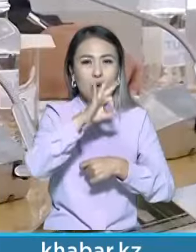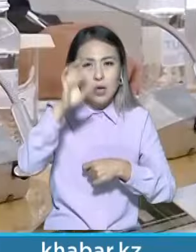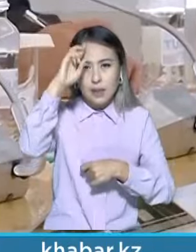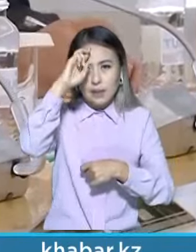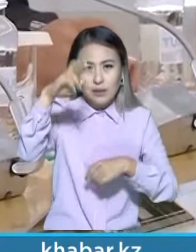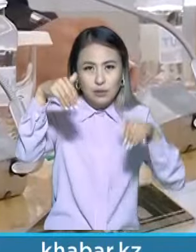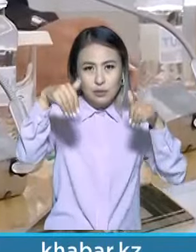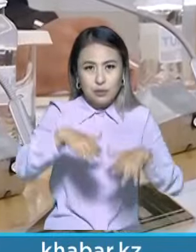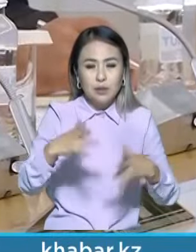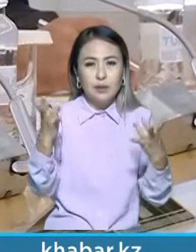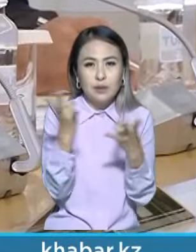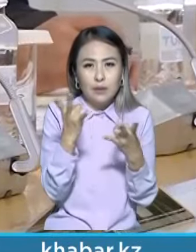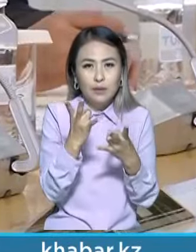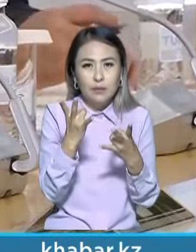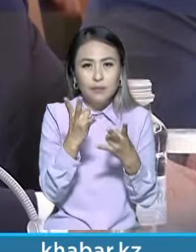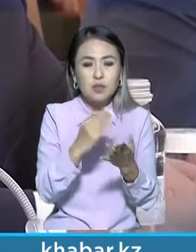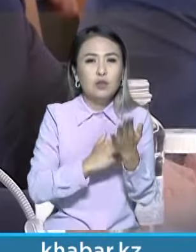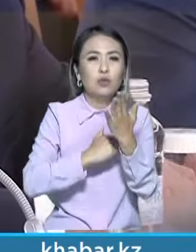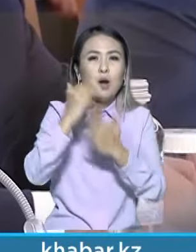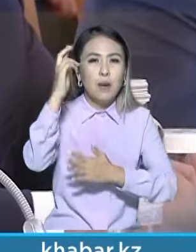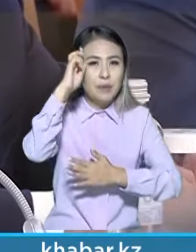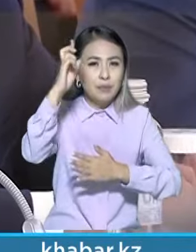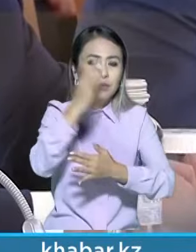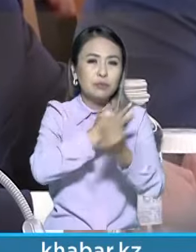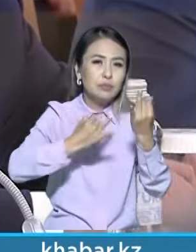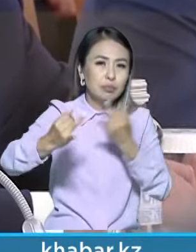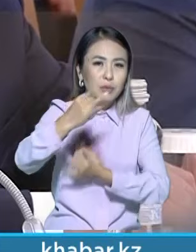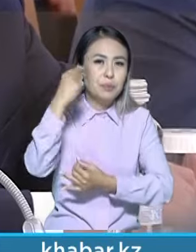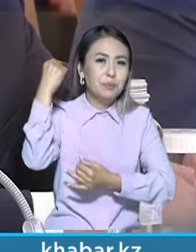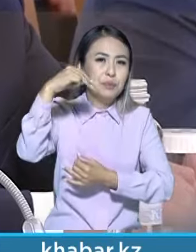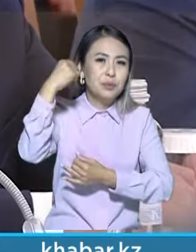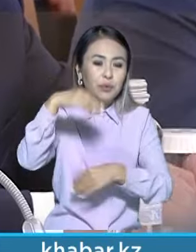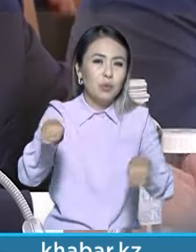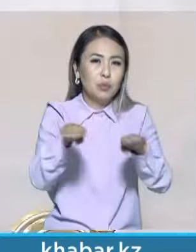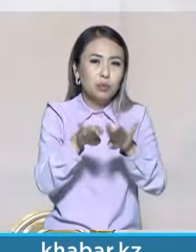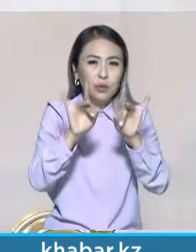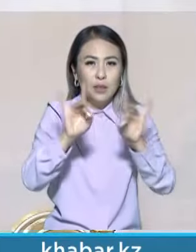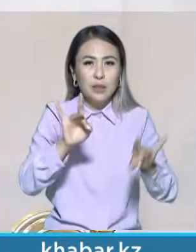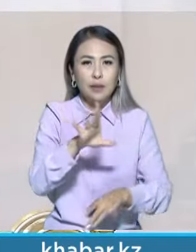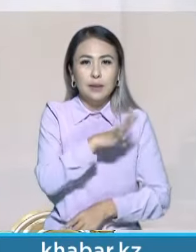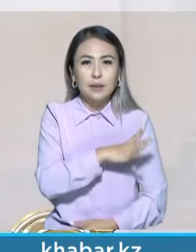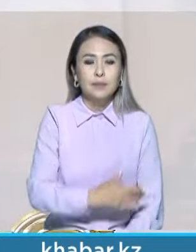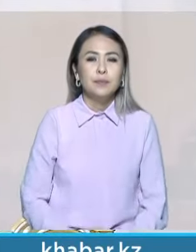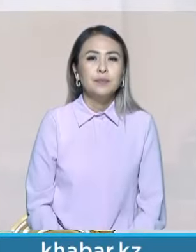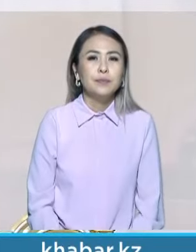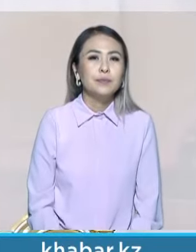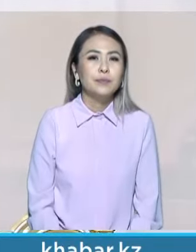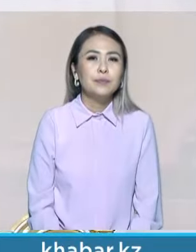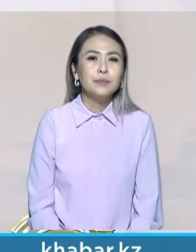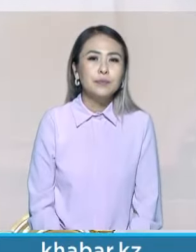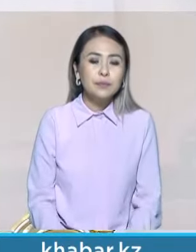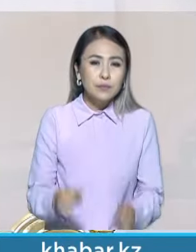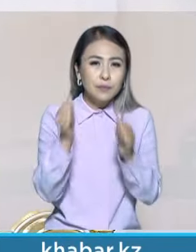ретінде қабылдануы керек деп санайды. Жоғарғы мемлекетаралық кеңесінің бірінші отырысында президенттер осыны меңзеді. Былтыр